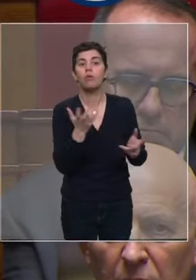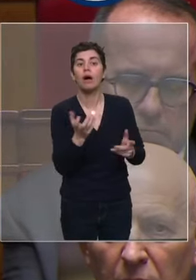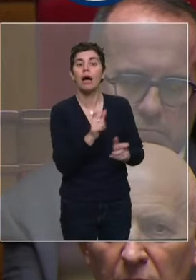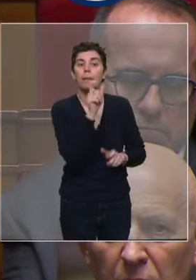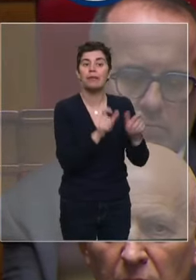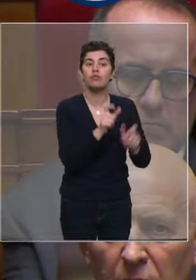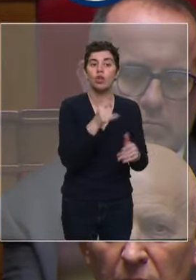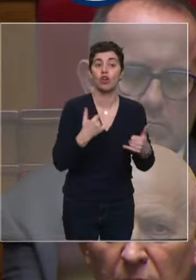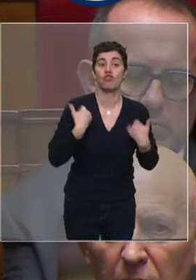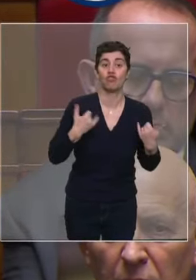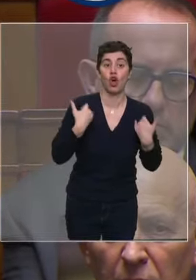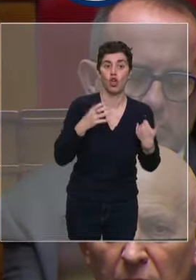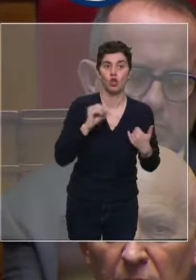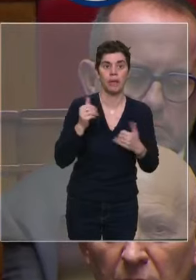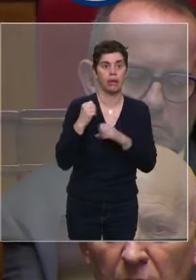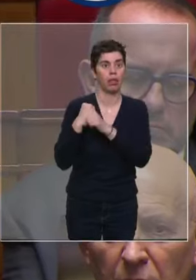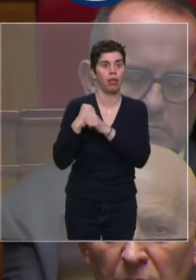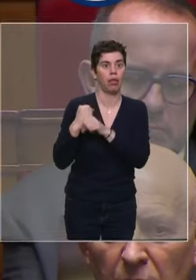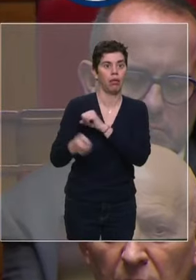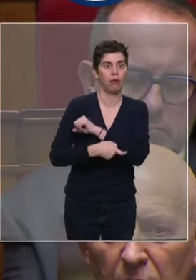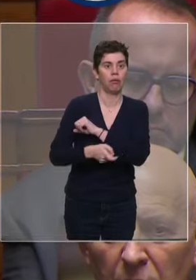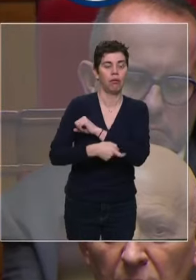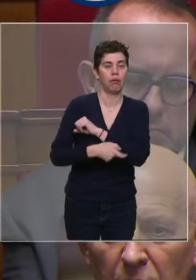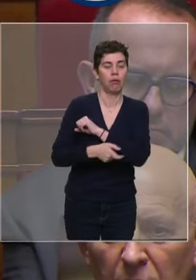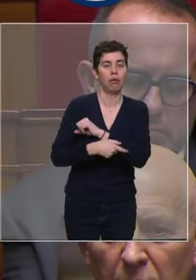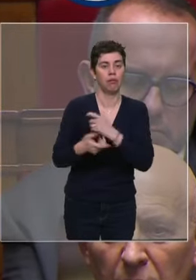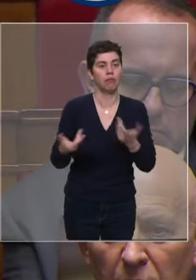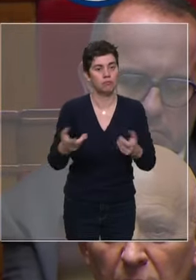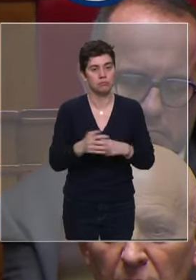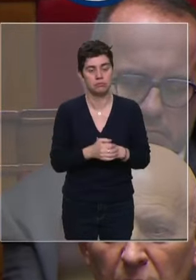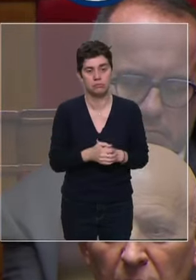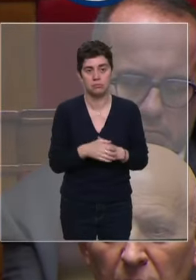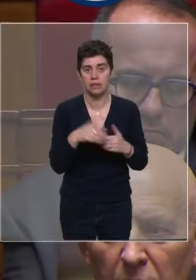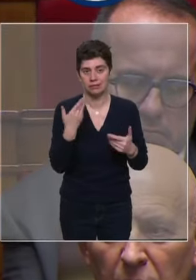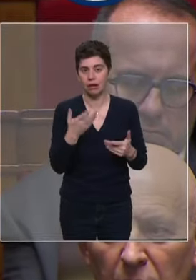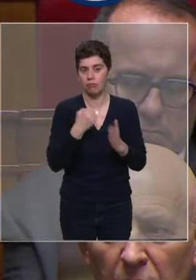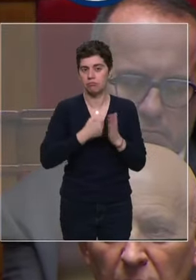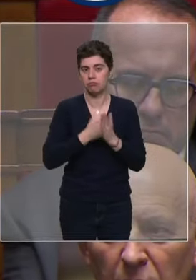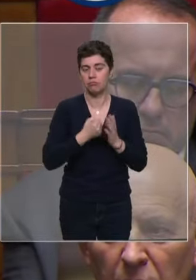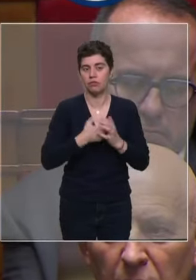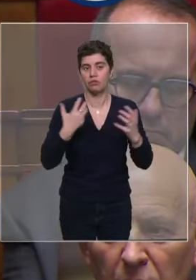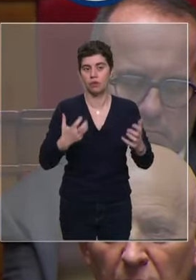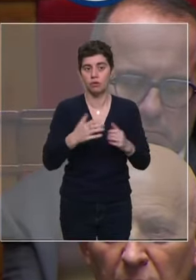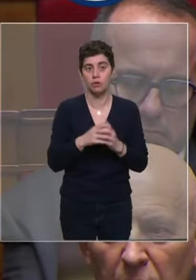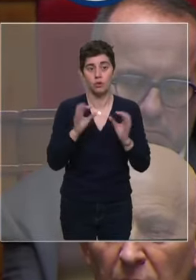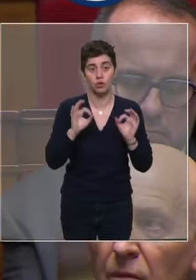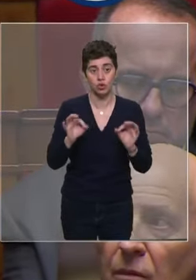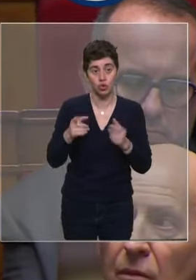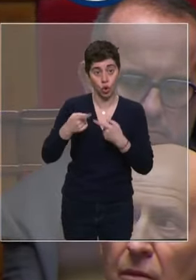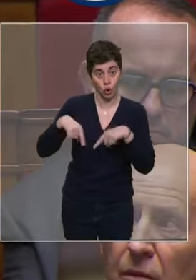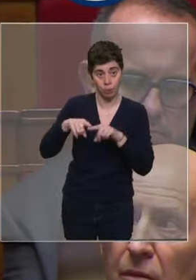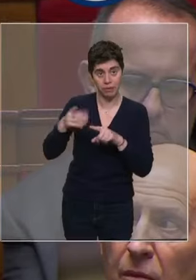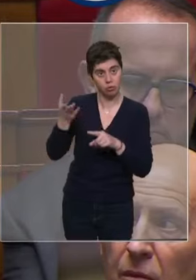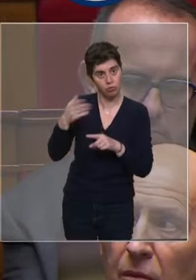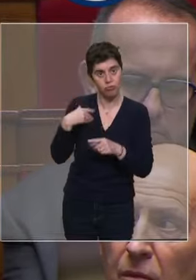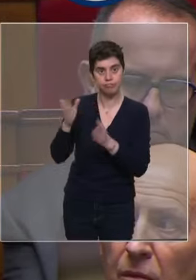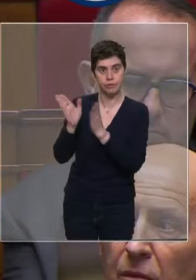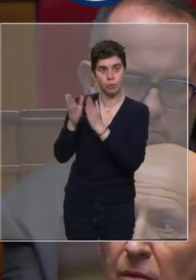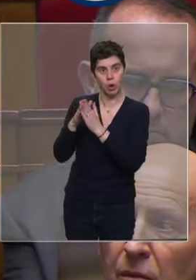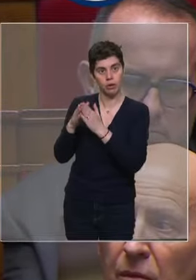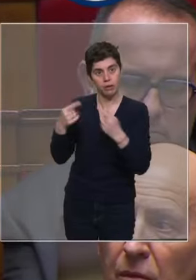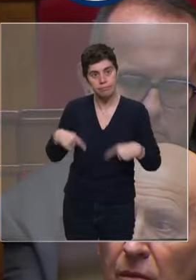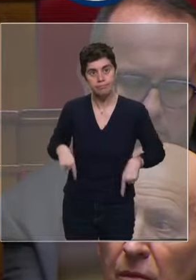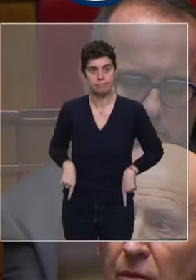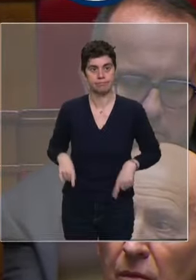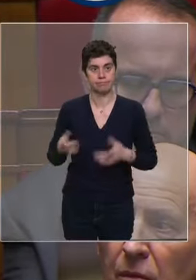les jeunes générés, par des grandes plateformes également numériques. Une demande est faite à la Commission et aux États d'agir. Dans